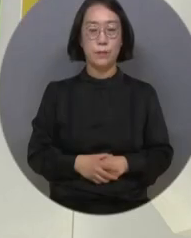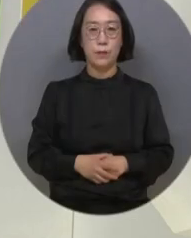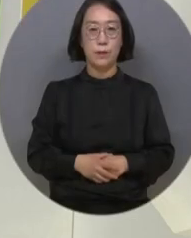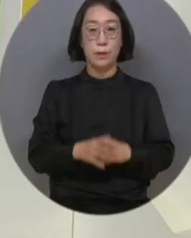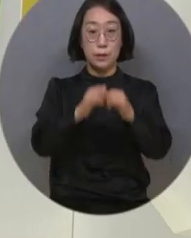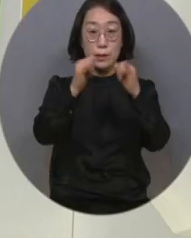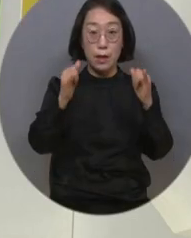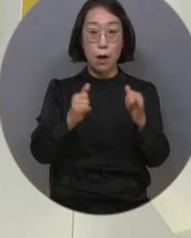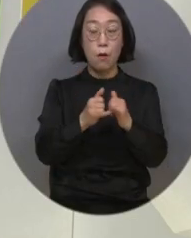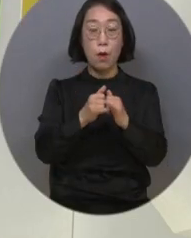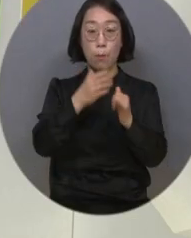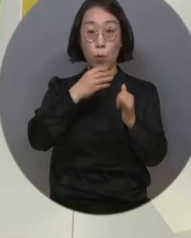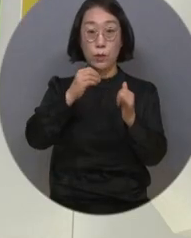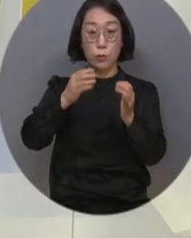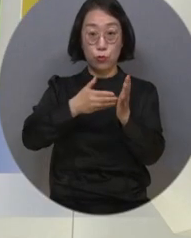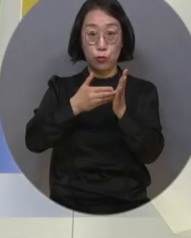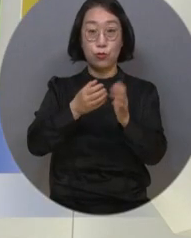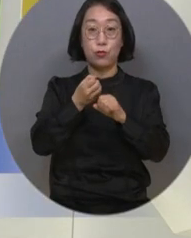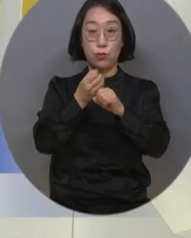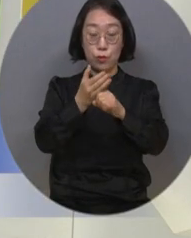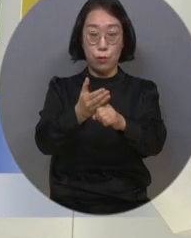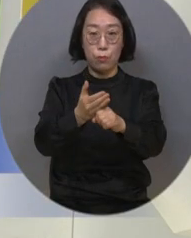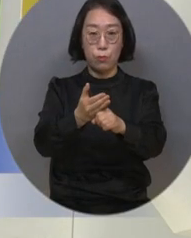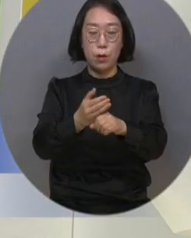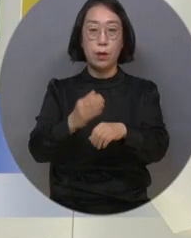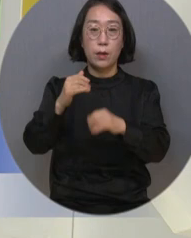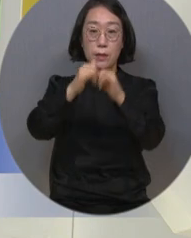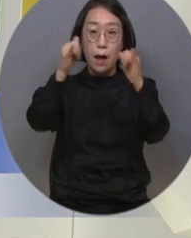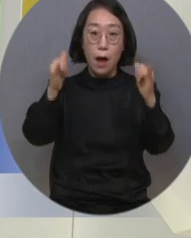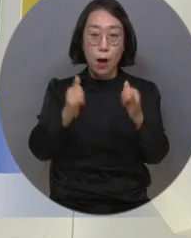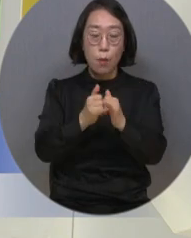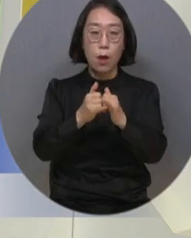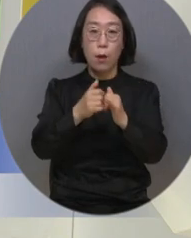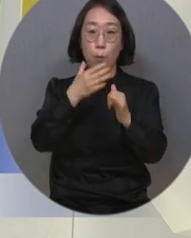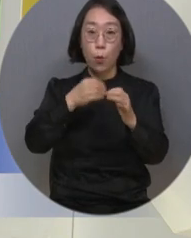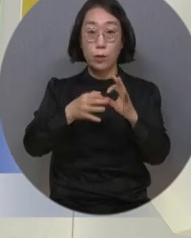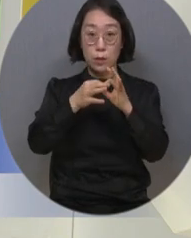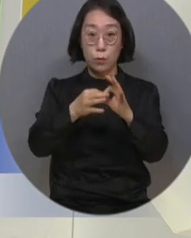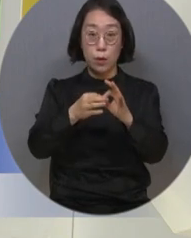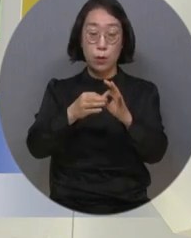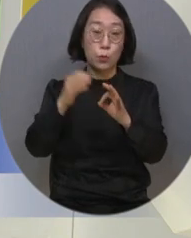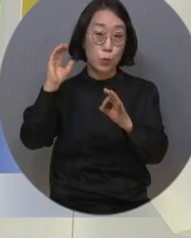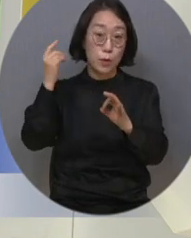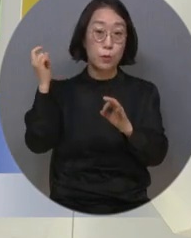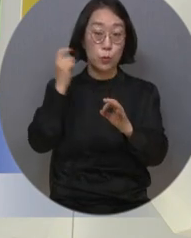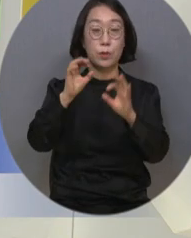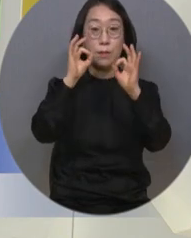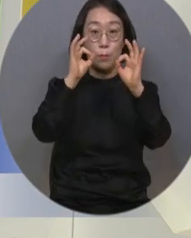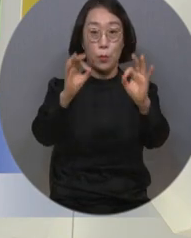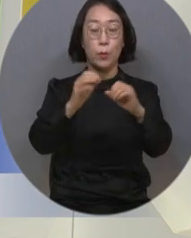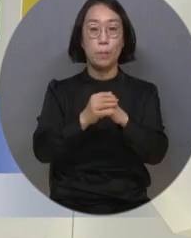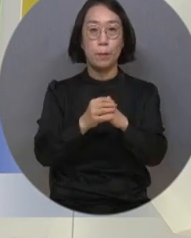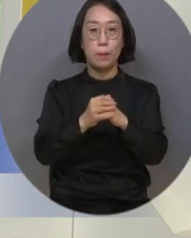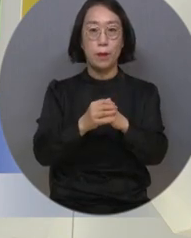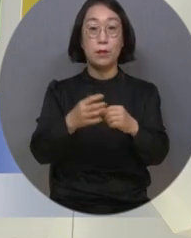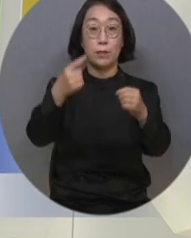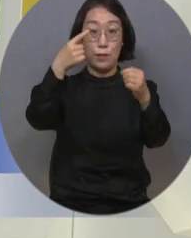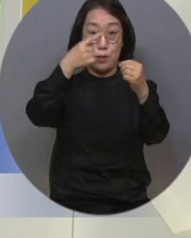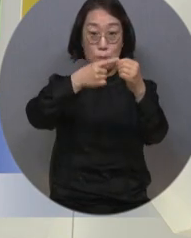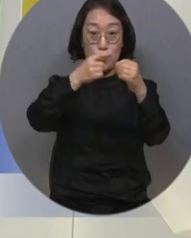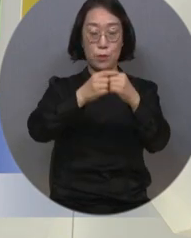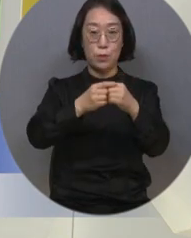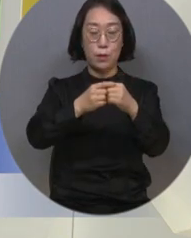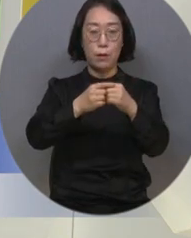웰페어뉴스 브리핑 박정인입니다 웰페어뉴스와 함께 사회복지개 이슈를 만나봅니다 첫 번째 기사입니다